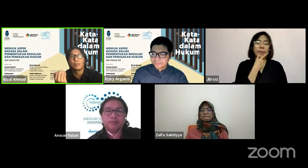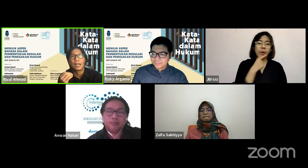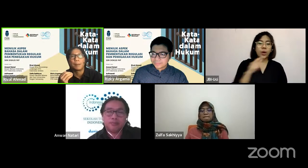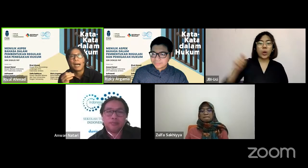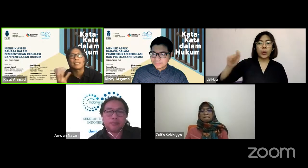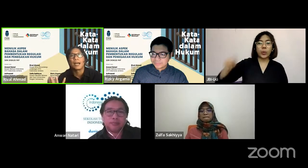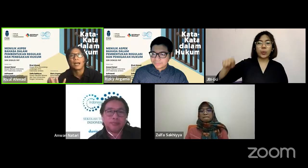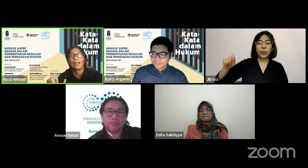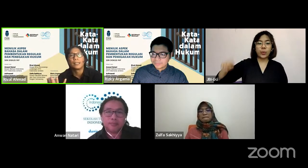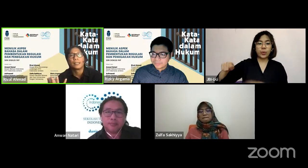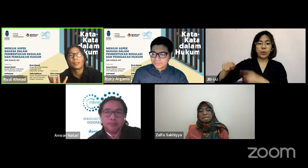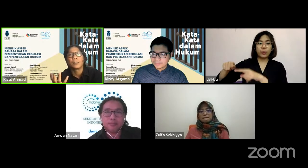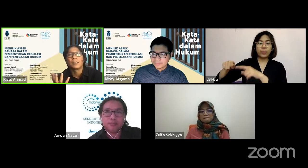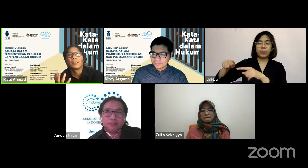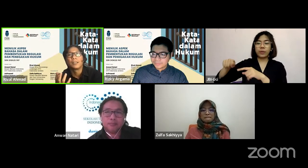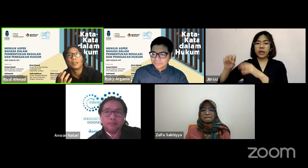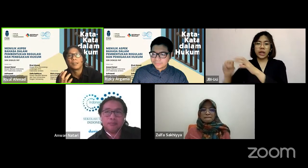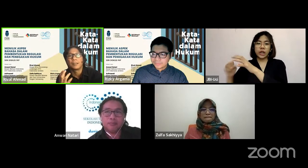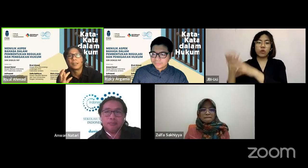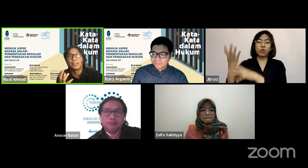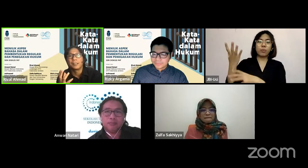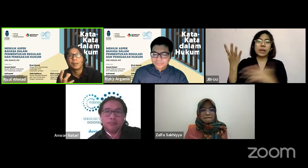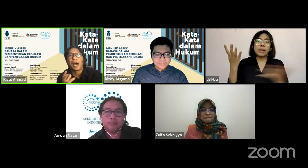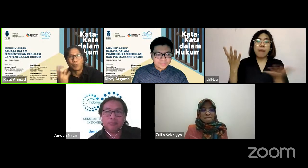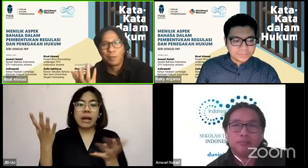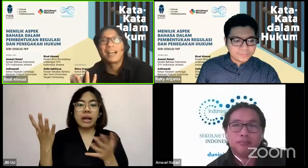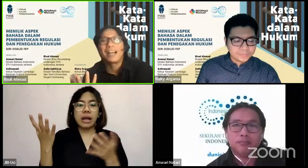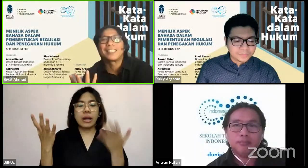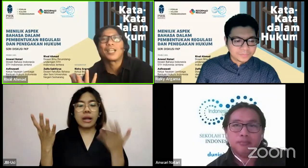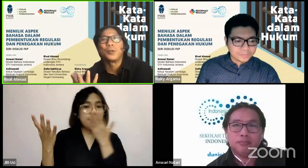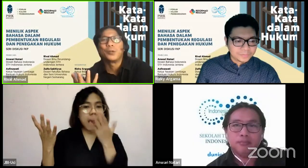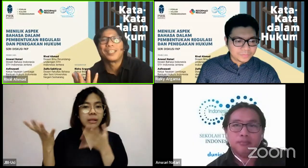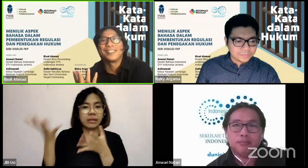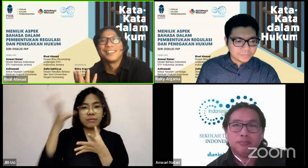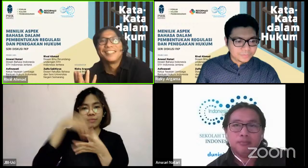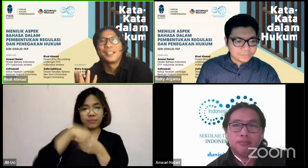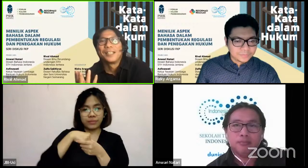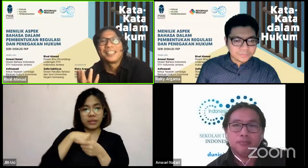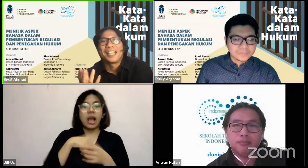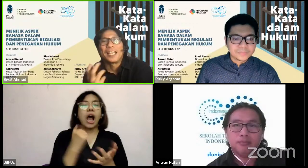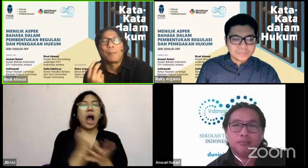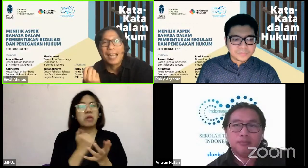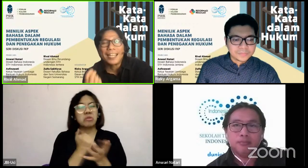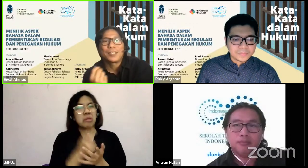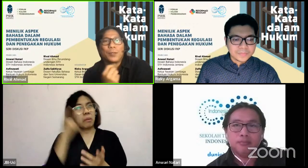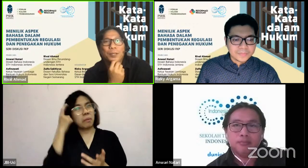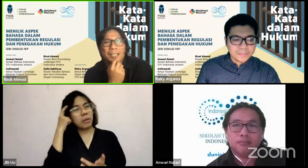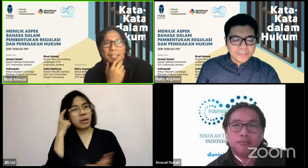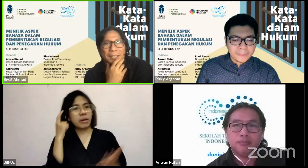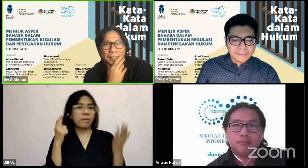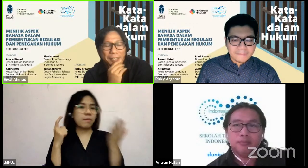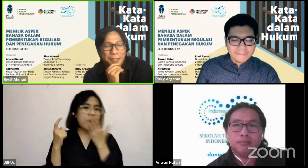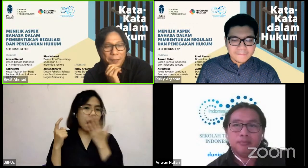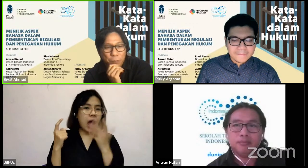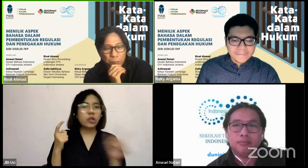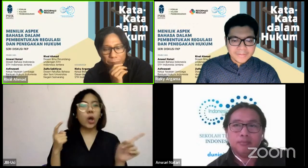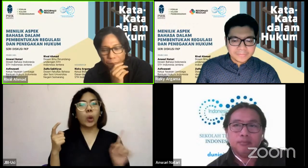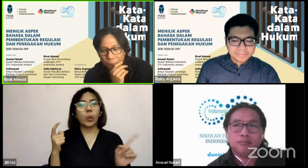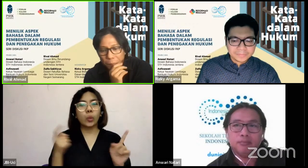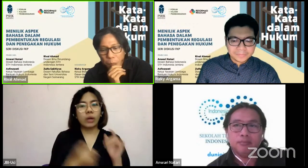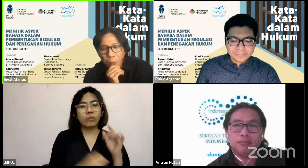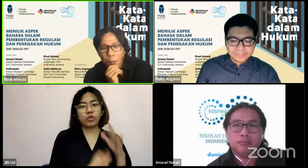hidup dalam bahasa gitu jadi harusnya bahasa dulu kita nah yang menarik sebetulnya